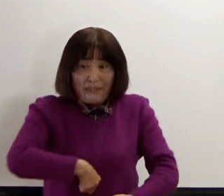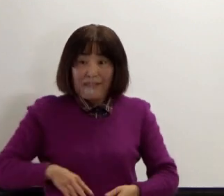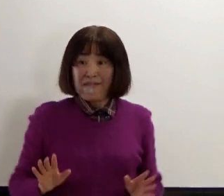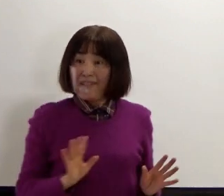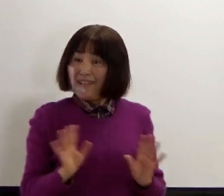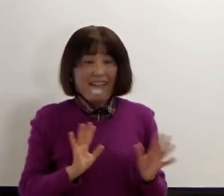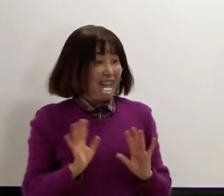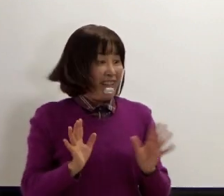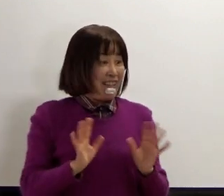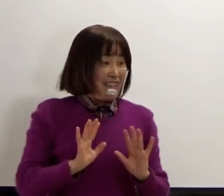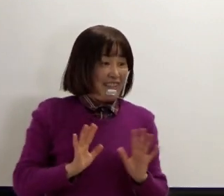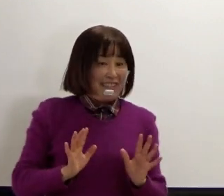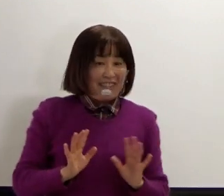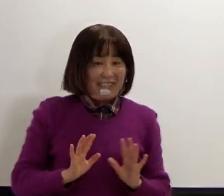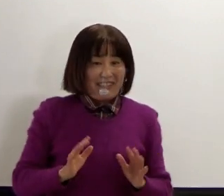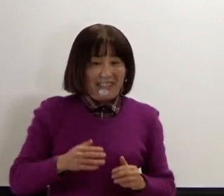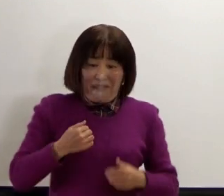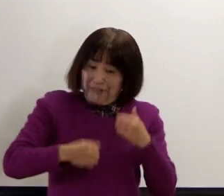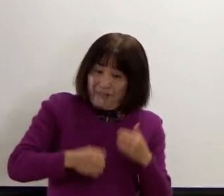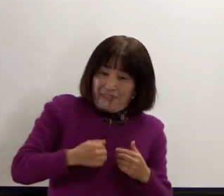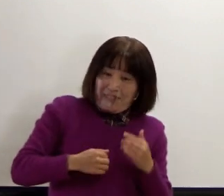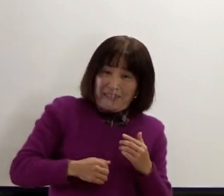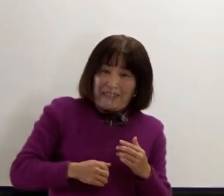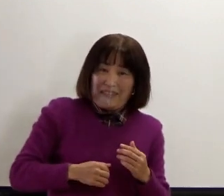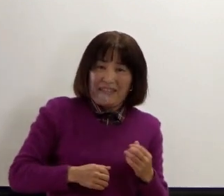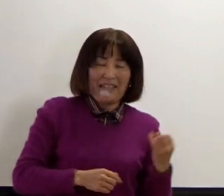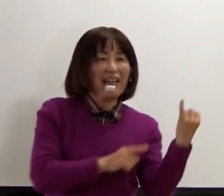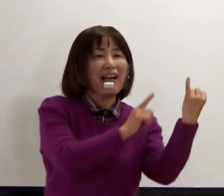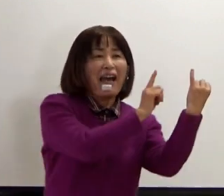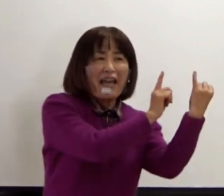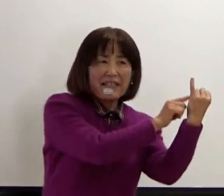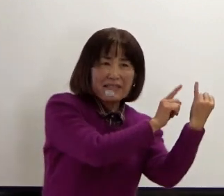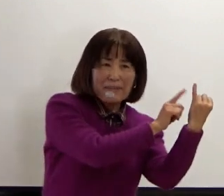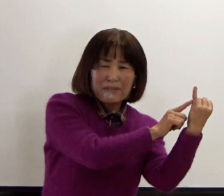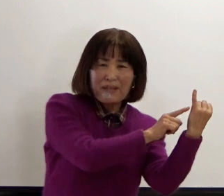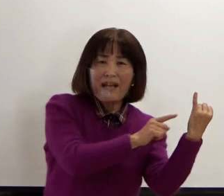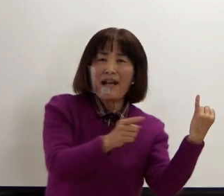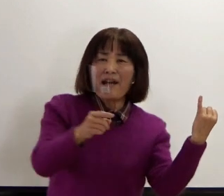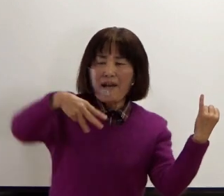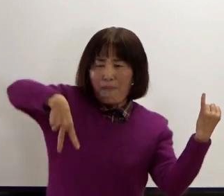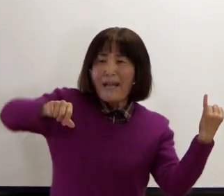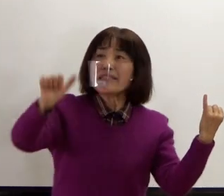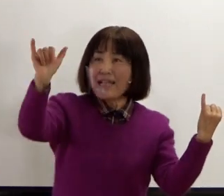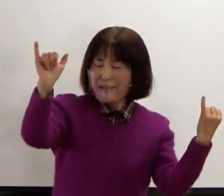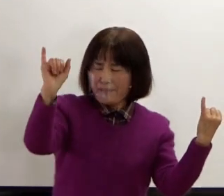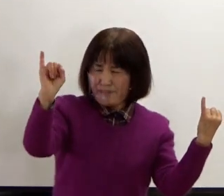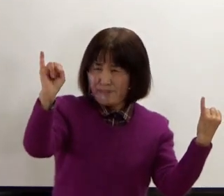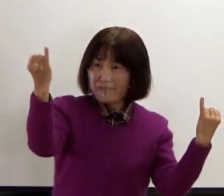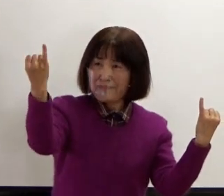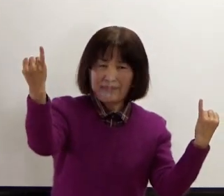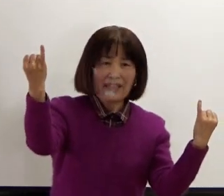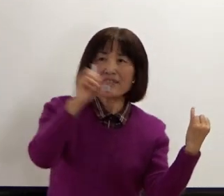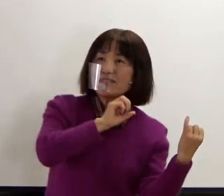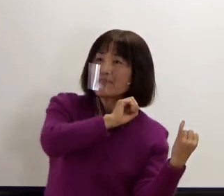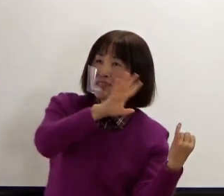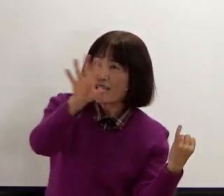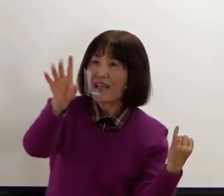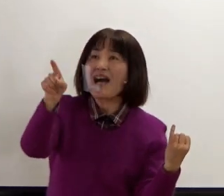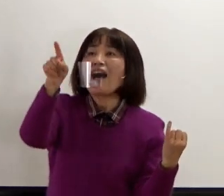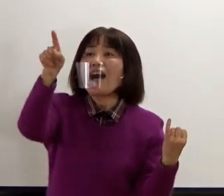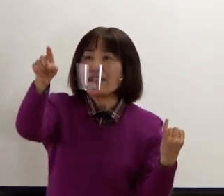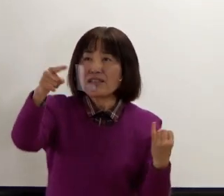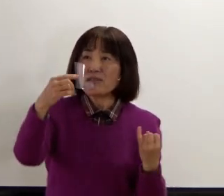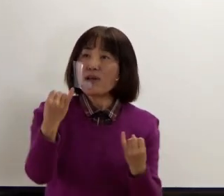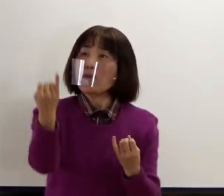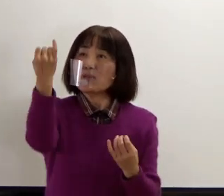エリサベトは聖霊に満たされて声高らかに言った。あなたは女の中で祝福された方です。体内のお子様も祝福されています